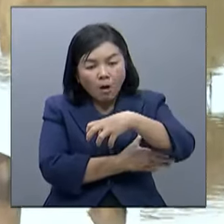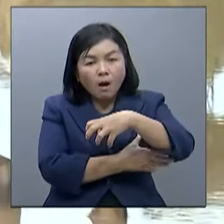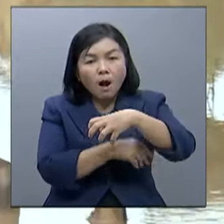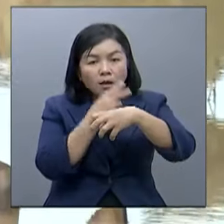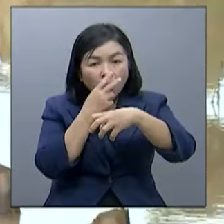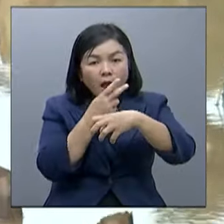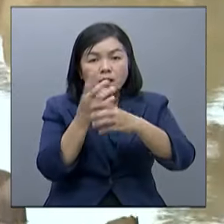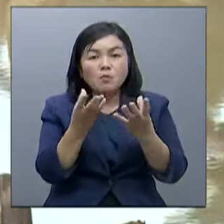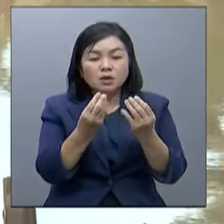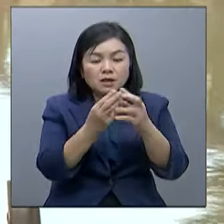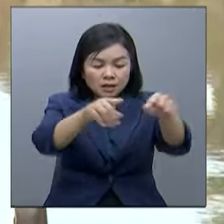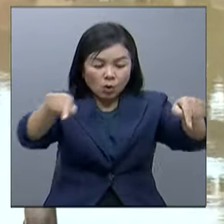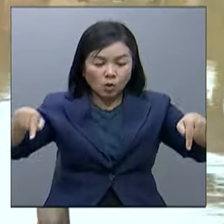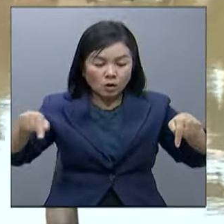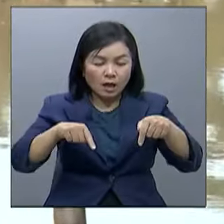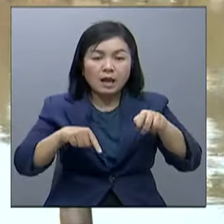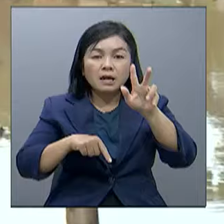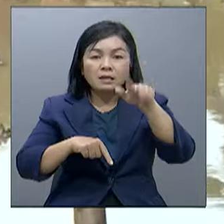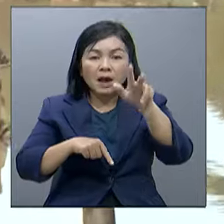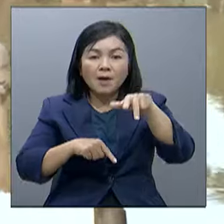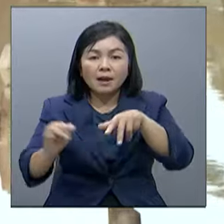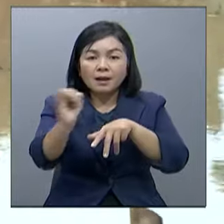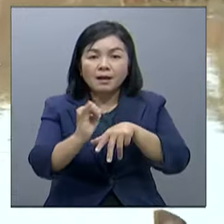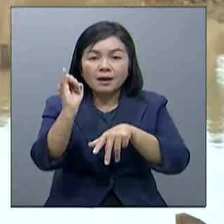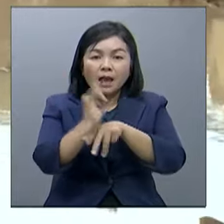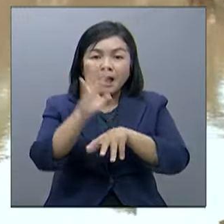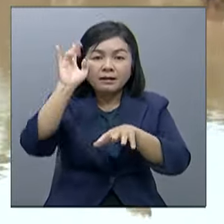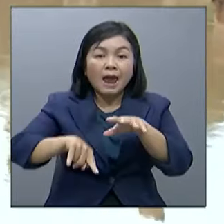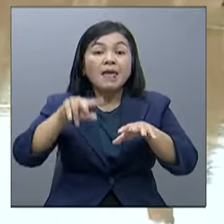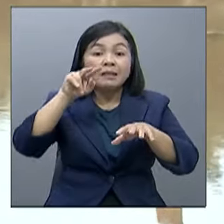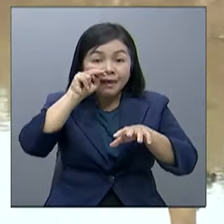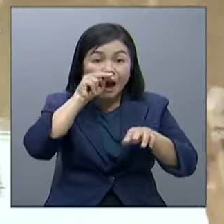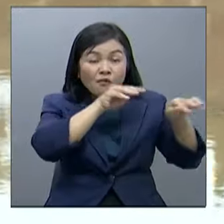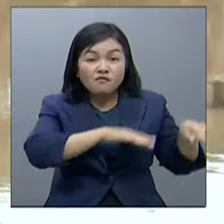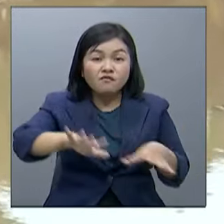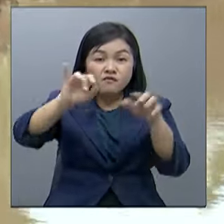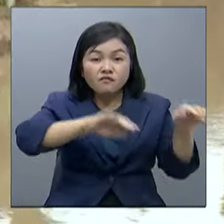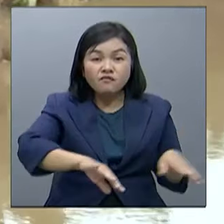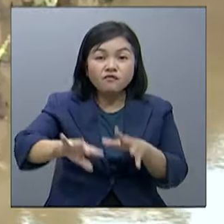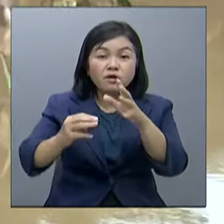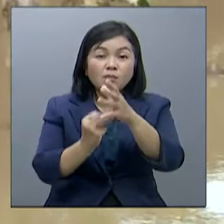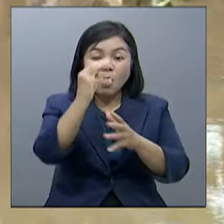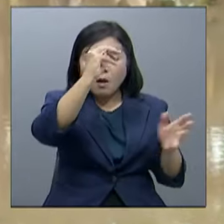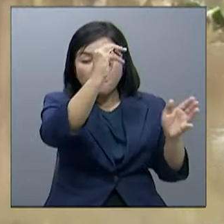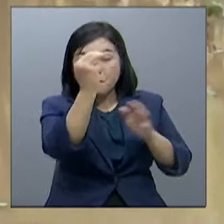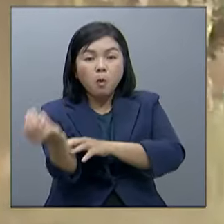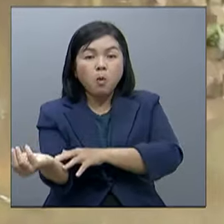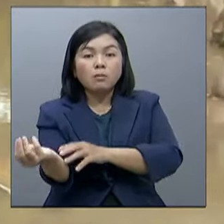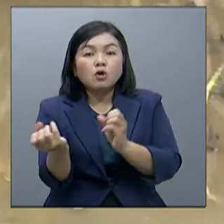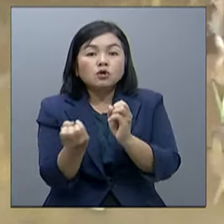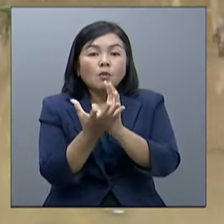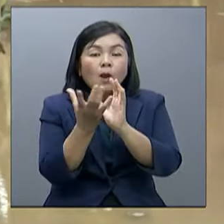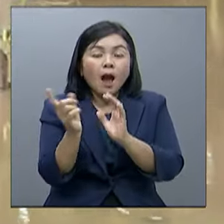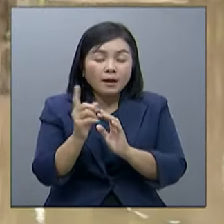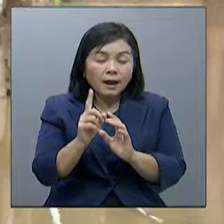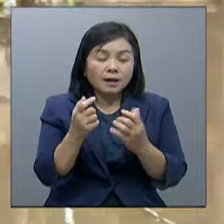3,000กว่าไร่นะครับที่เกิดขึ้นนะครับจากกระแสน้ำที่ไหลแรงนะครับทำให้ต้นกล้วยเนี่ยล้มได้รับความเสียหายแล้วก็ที่สำคัญบางต้นแม้